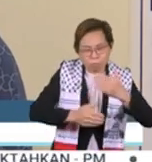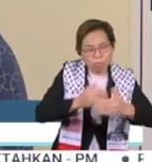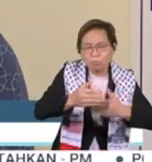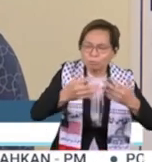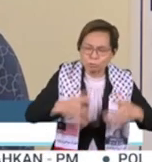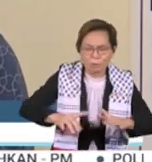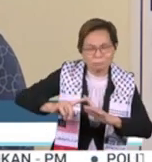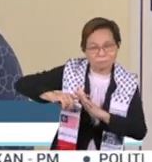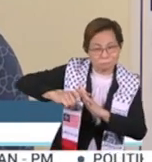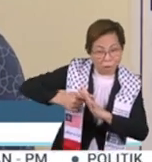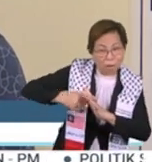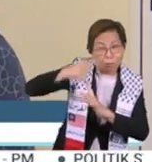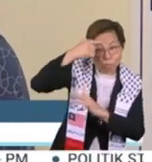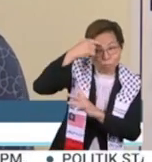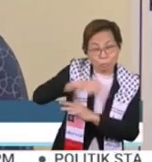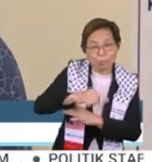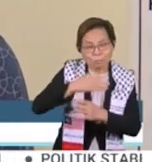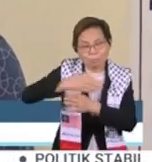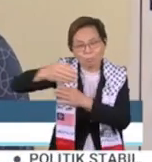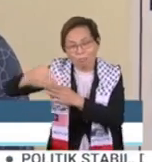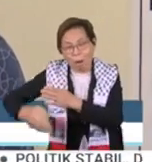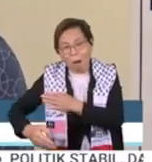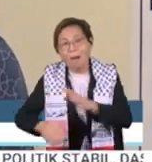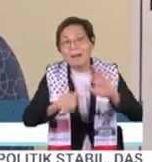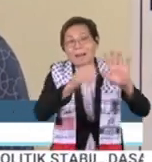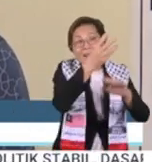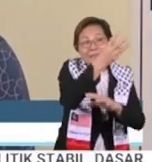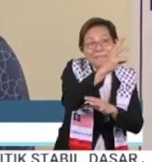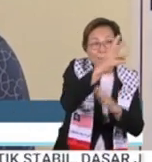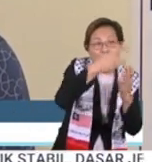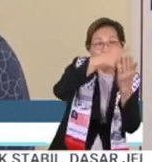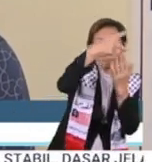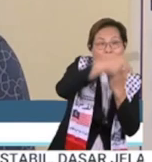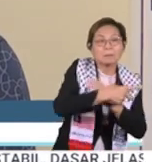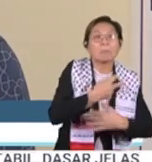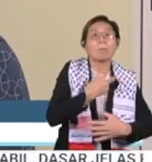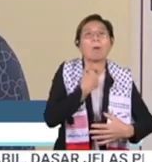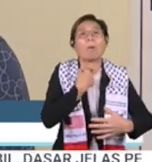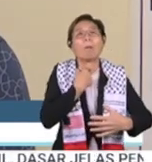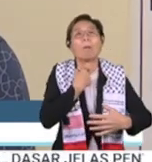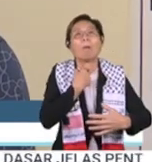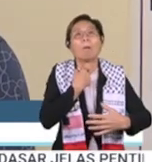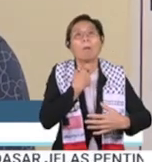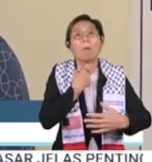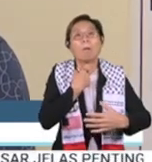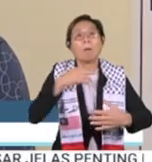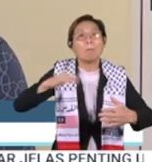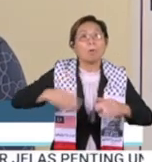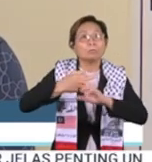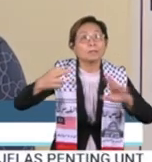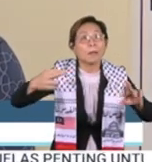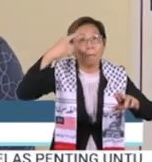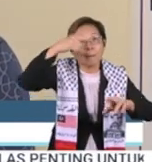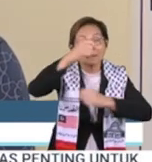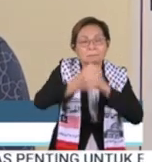bermula, iaitu untuk menyelesaikan 16 projek terbengkalai bagi tahun